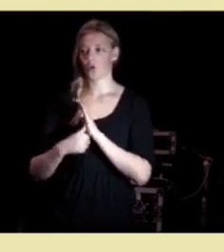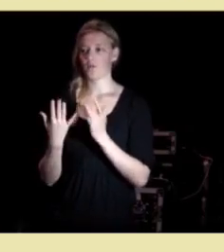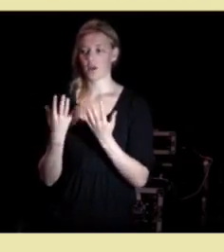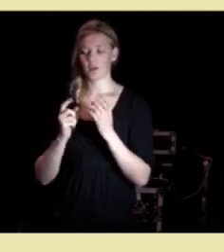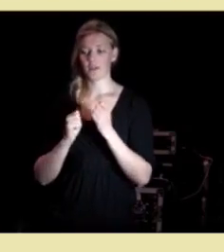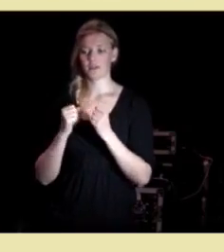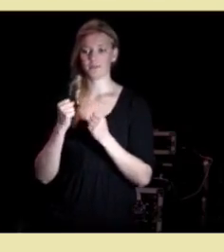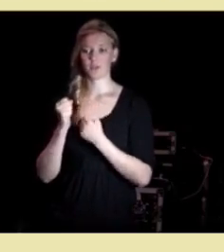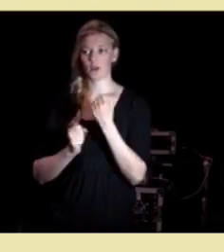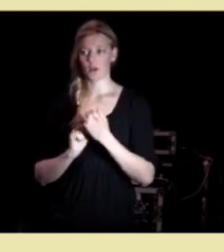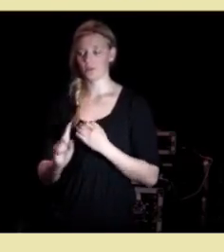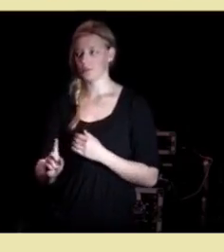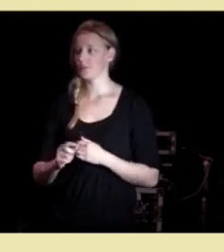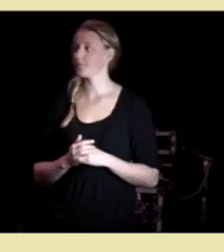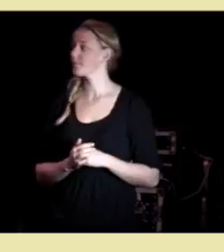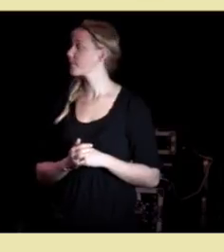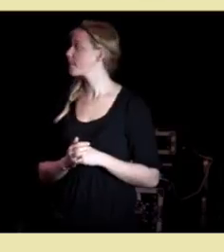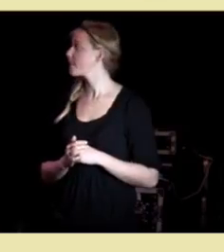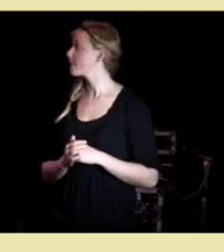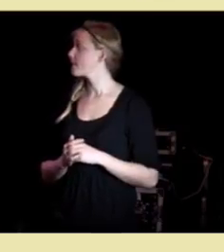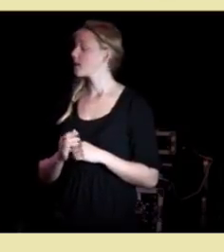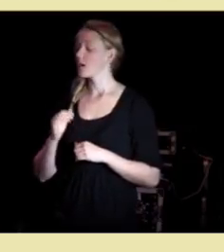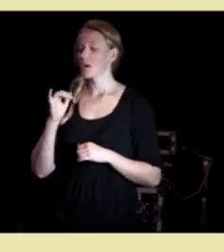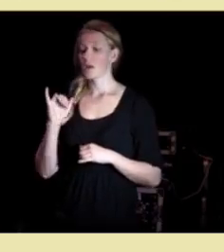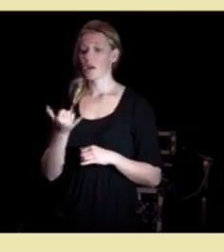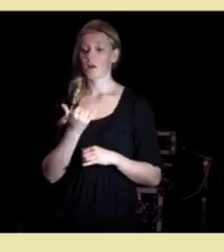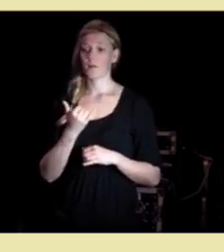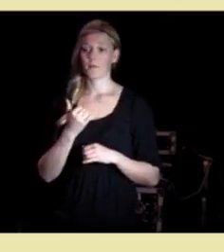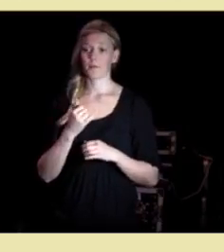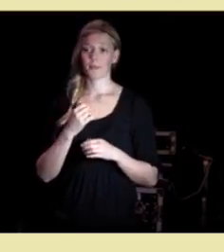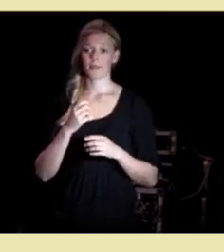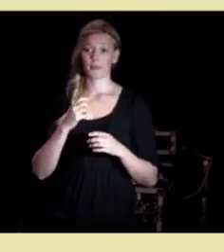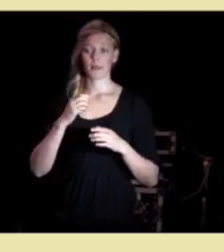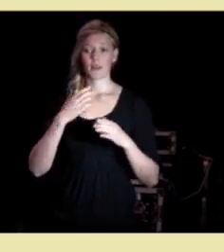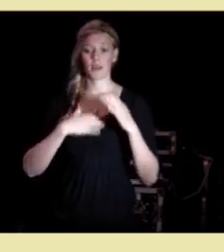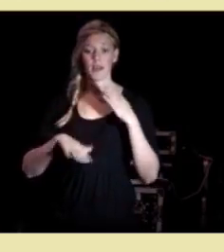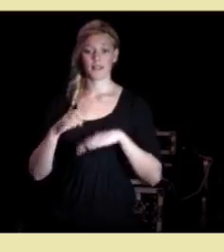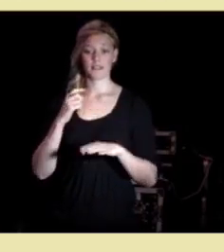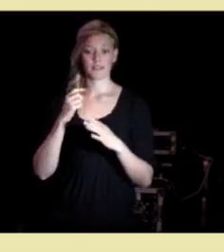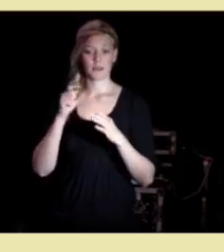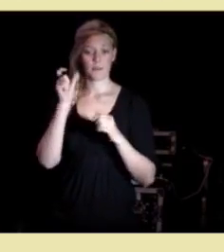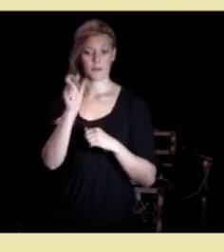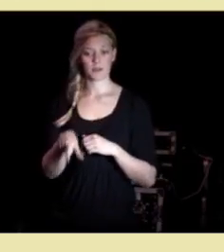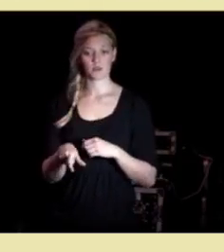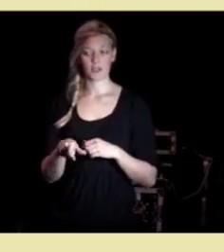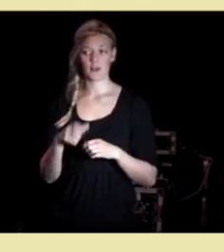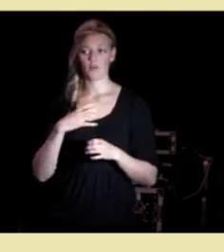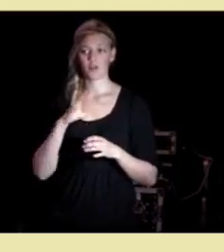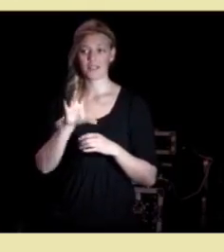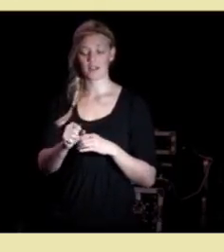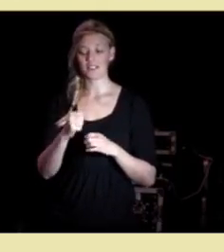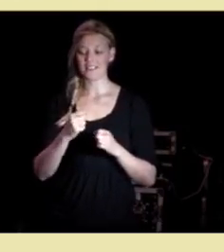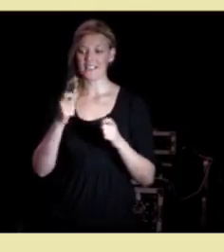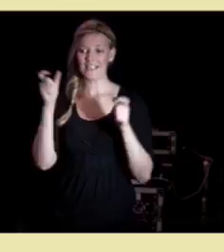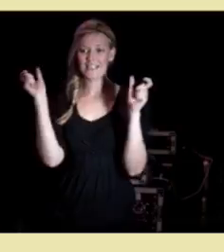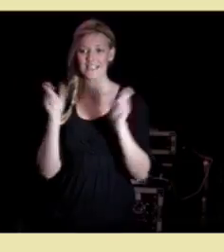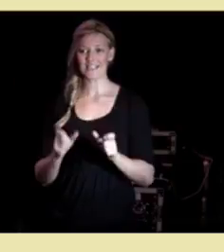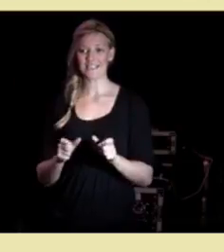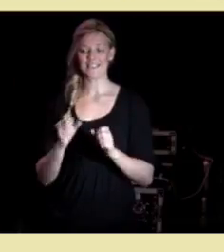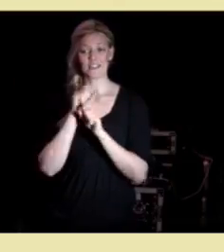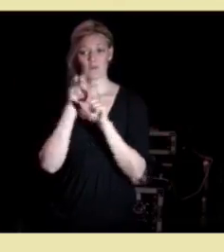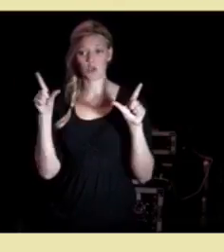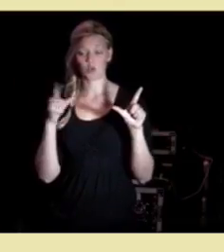både pasienter og helsepersonell får tilgang på helt kritisk informasjon om